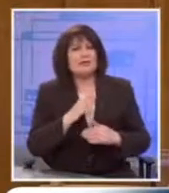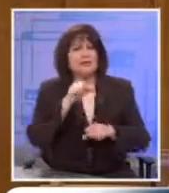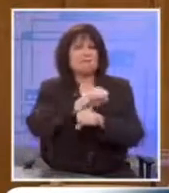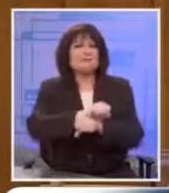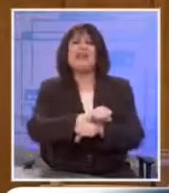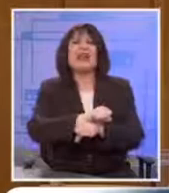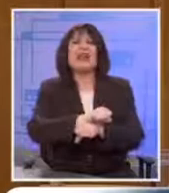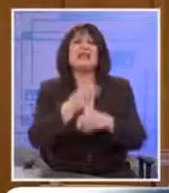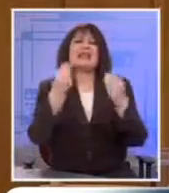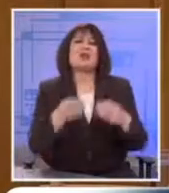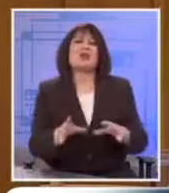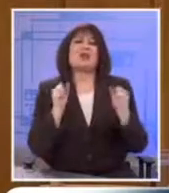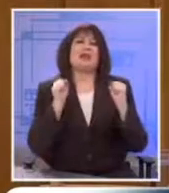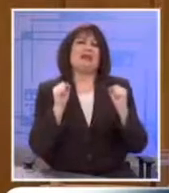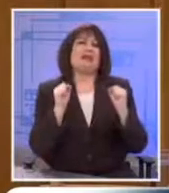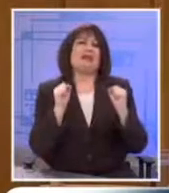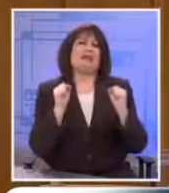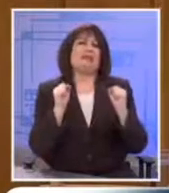τους επιδεινώνει την υγεία τους.